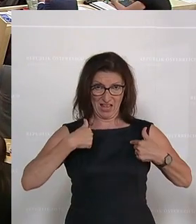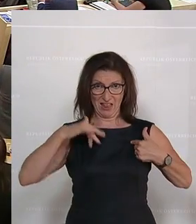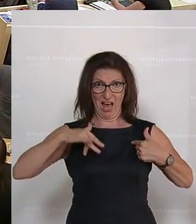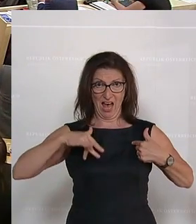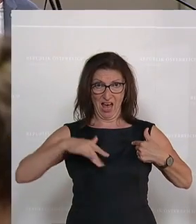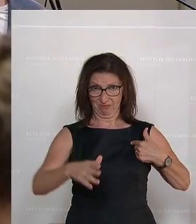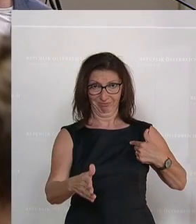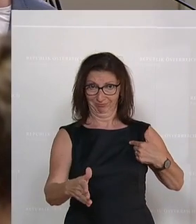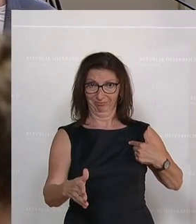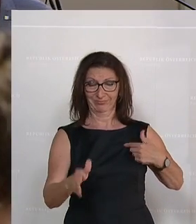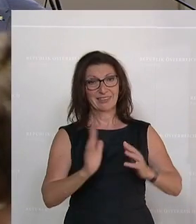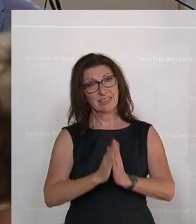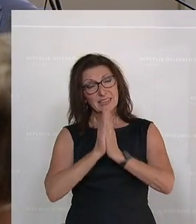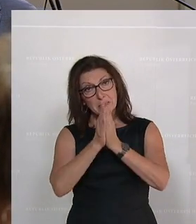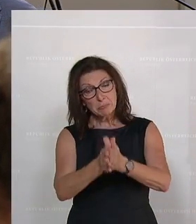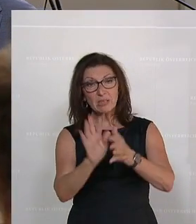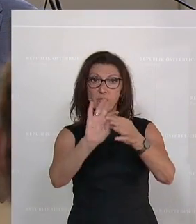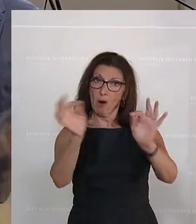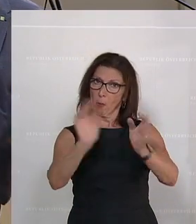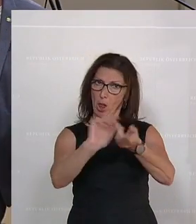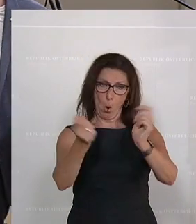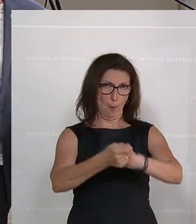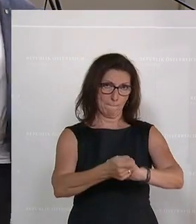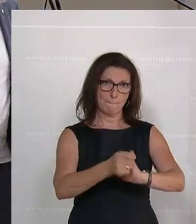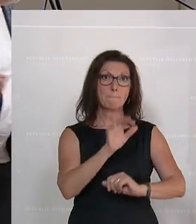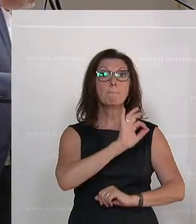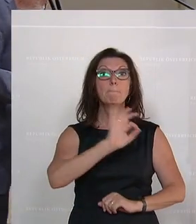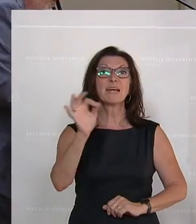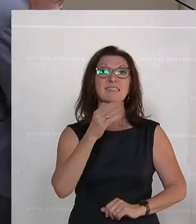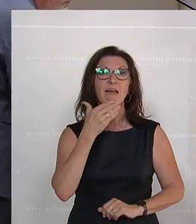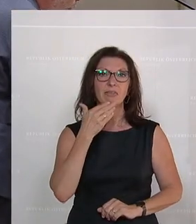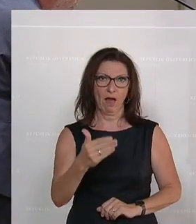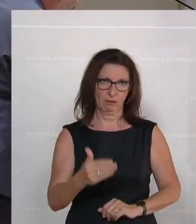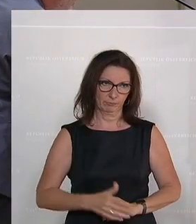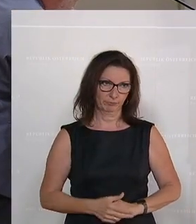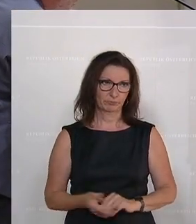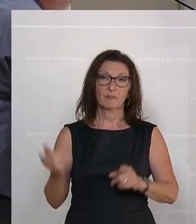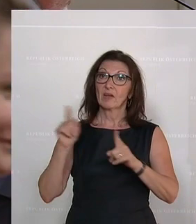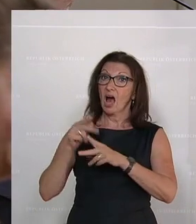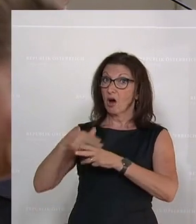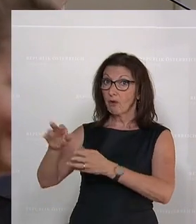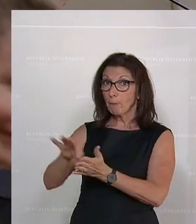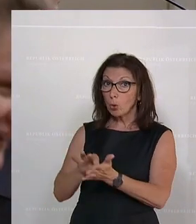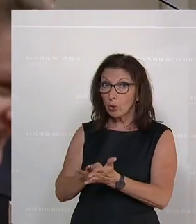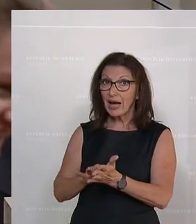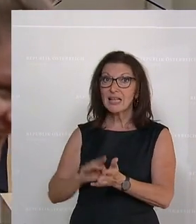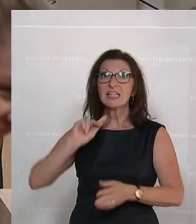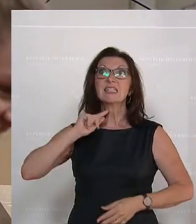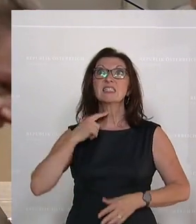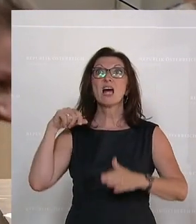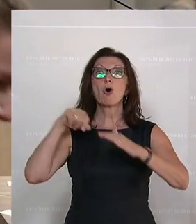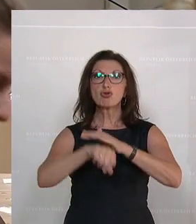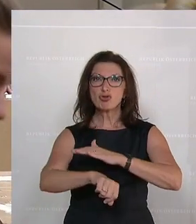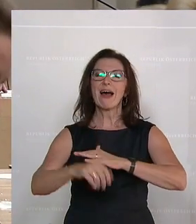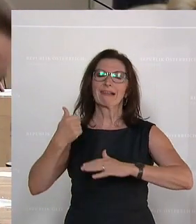möchte sie wirklich bieten anders zu formulieren besten dank auch fürs protokoll ich nehme den ausdruck des tauschs zurück